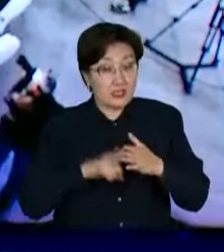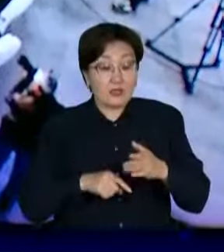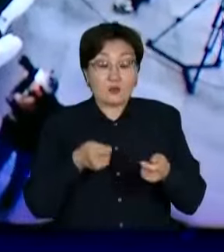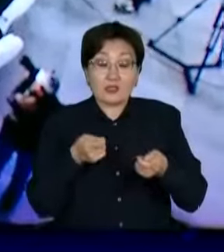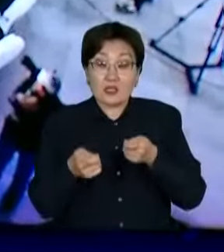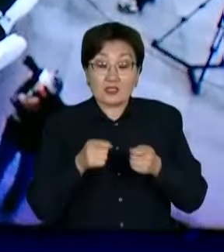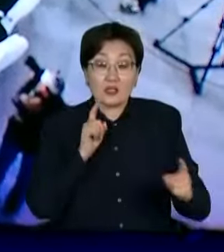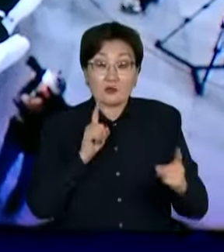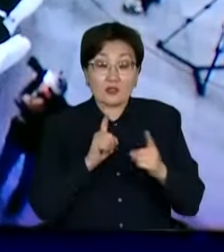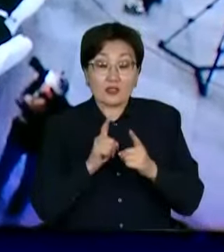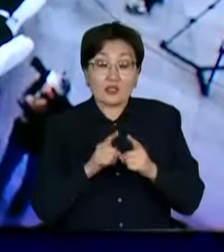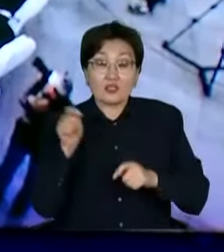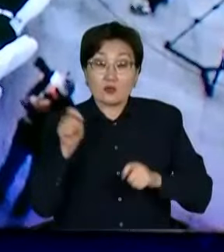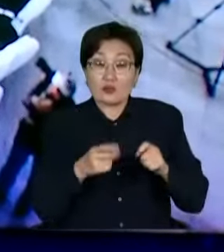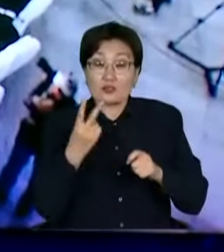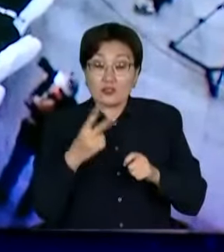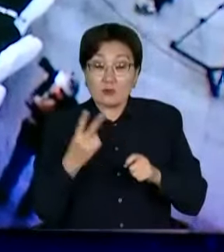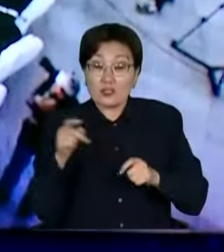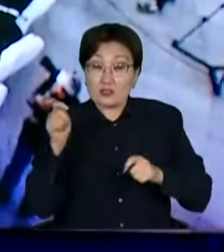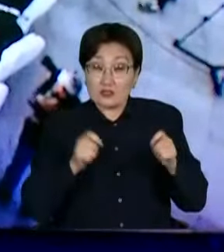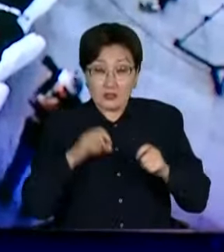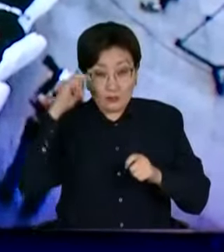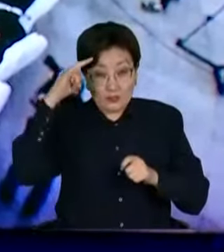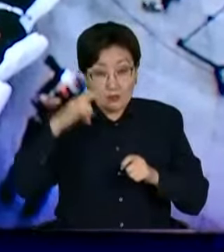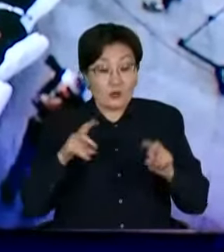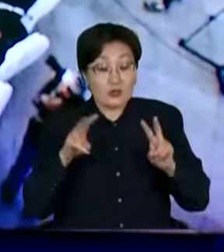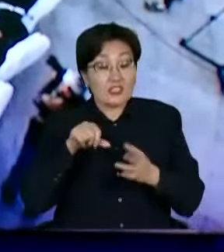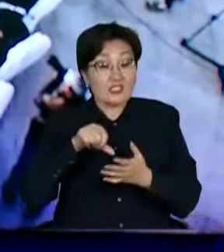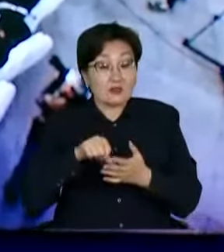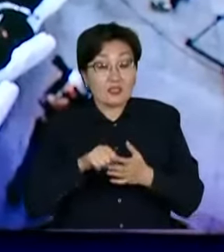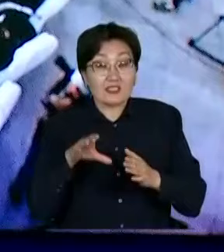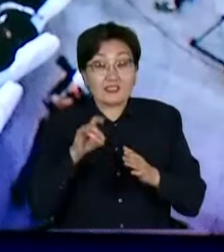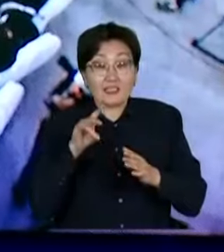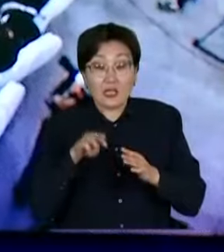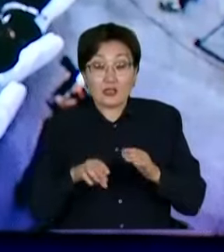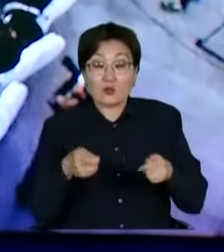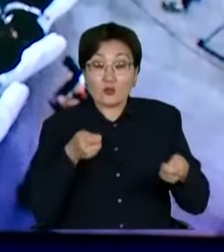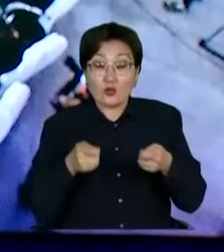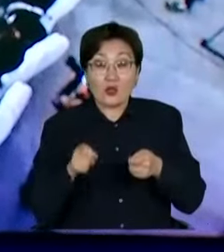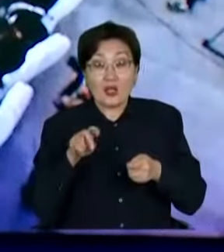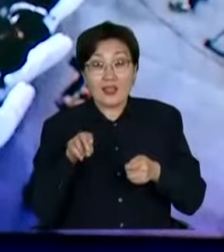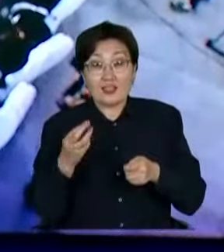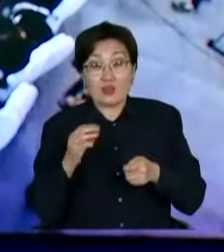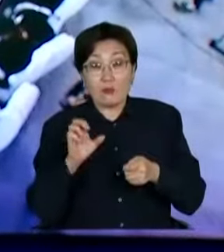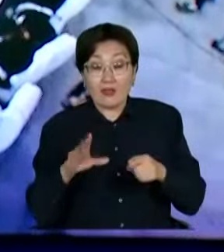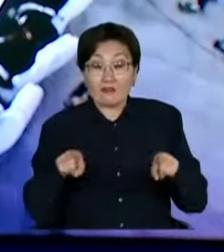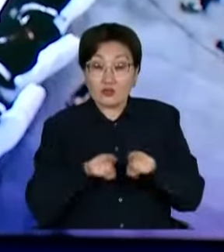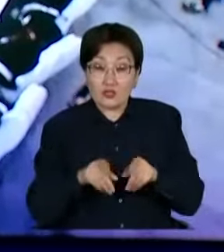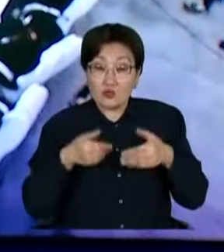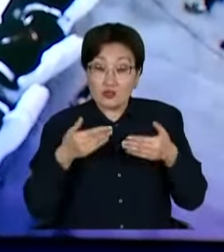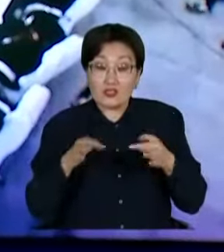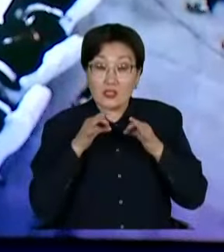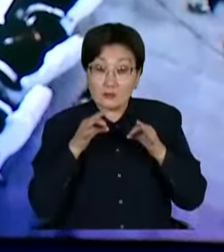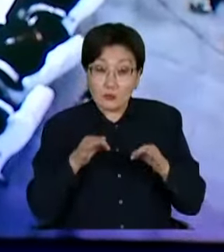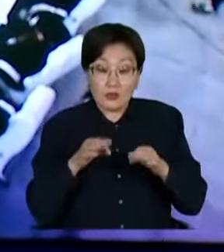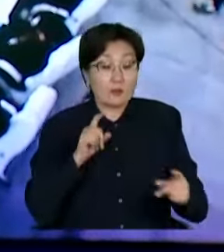лидерлері съезі хатшылығының 22-ші отырысында Қазақстан атынан сөз сөйлеген сенат төрағасы Мәулен Әшімбаев осындай ұсыныс айтты.